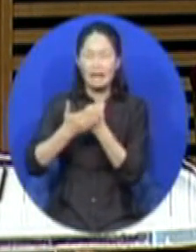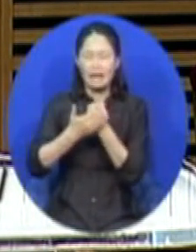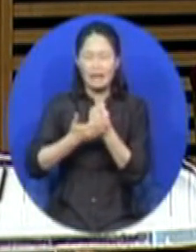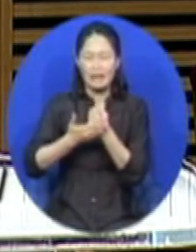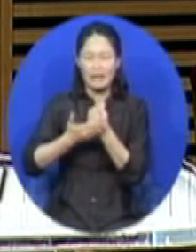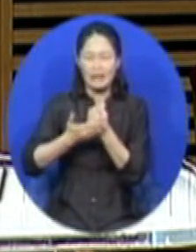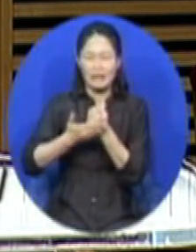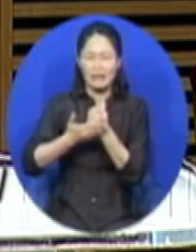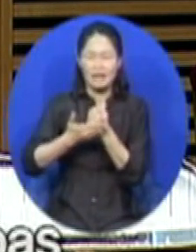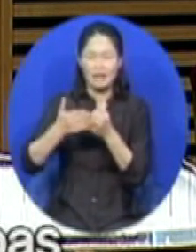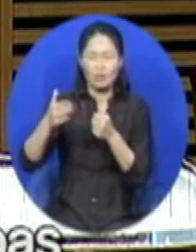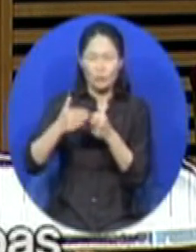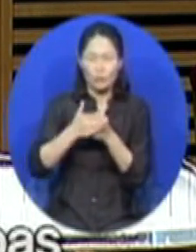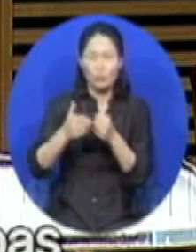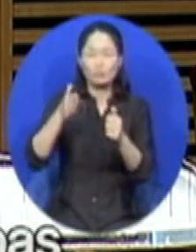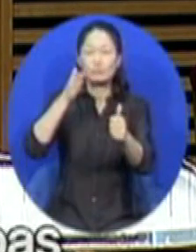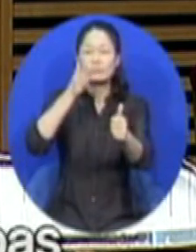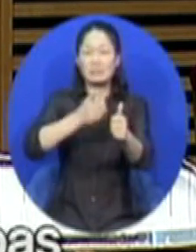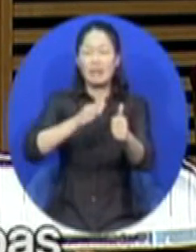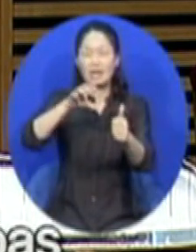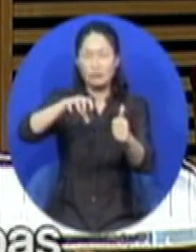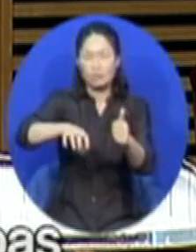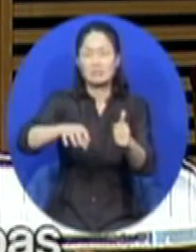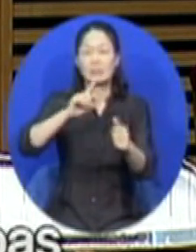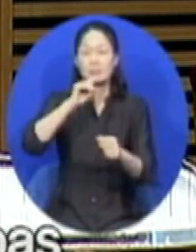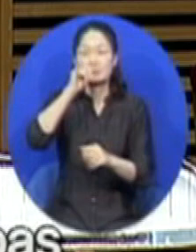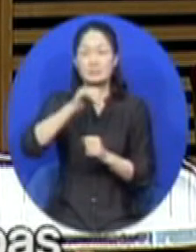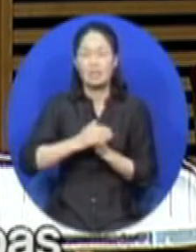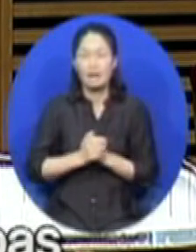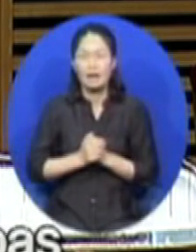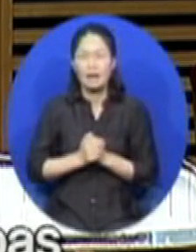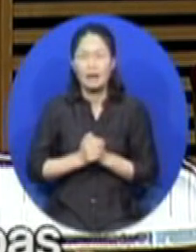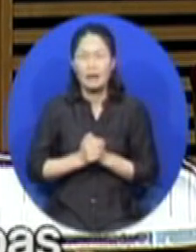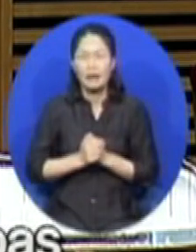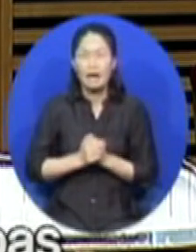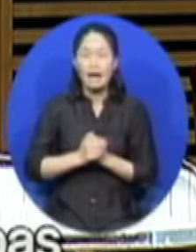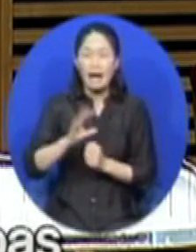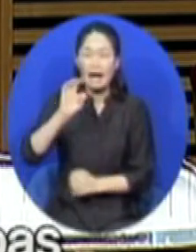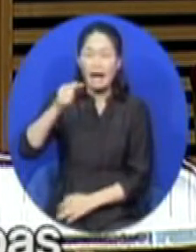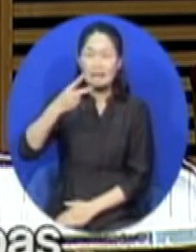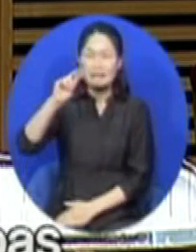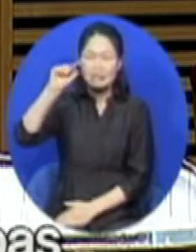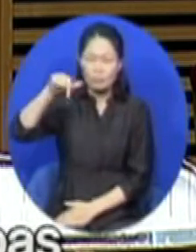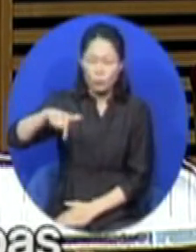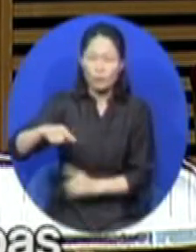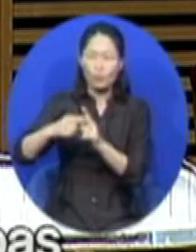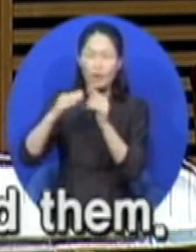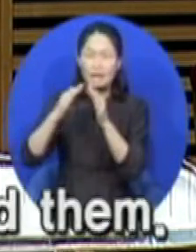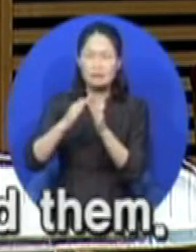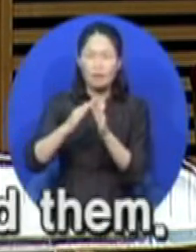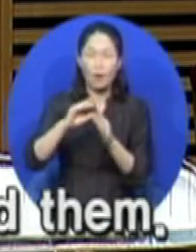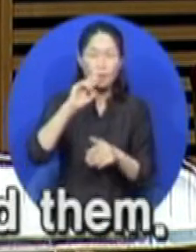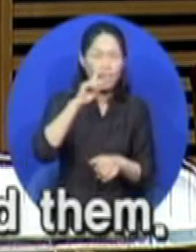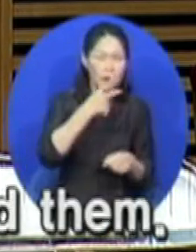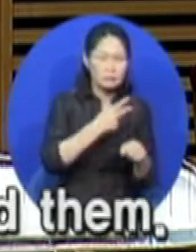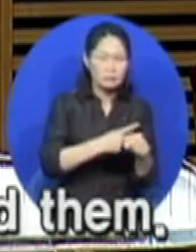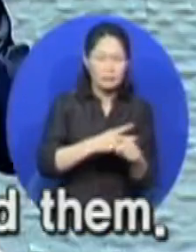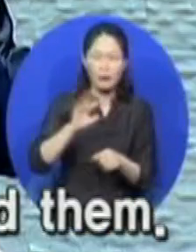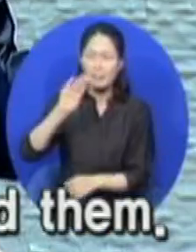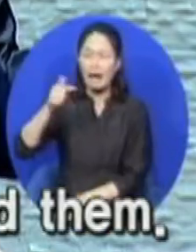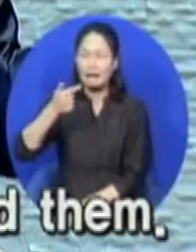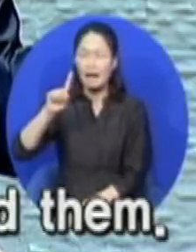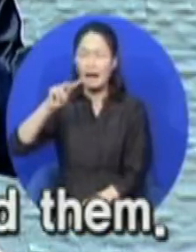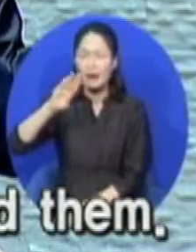는 것이라 안디옥 교회에서 바울과 바나바를 선교사로 세우고 그리고